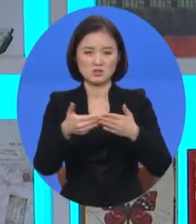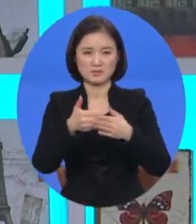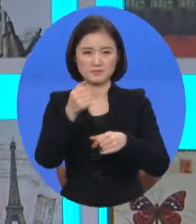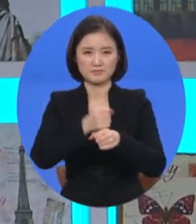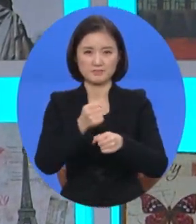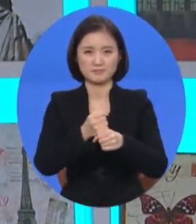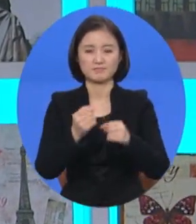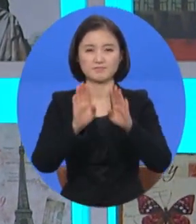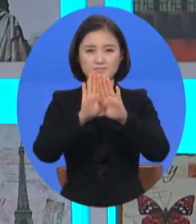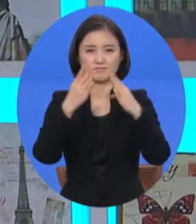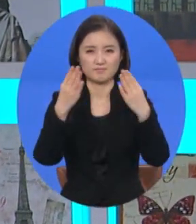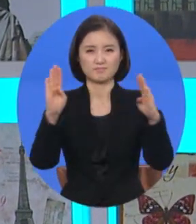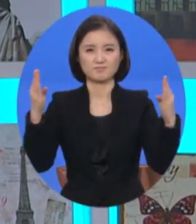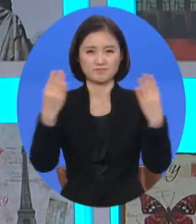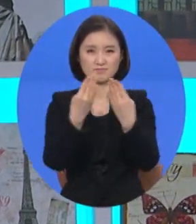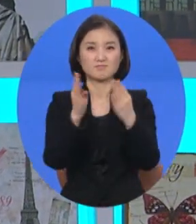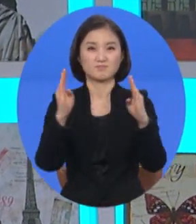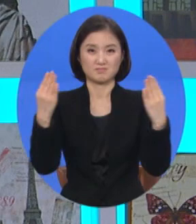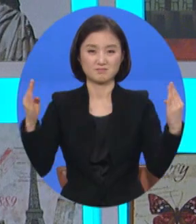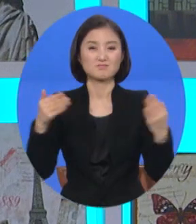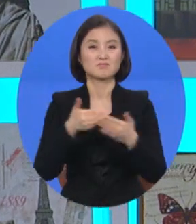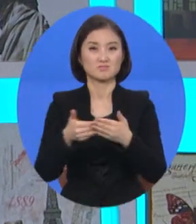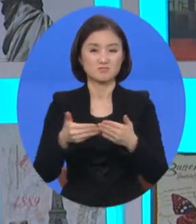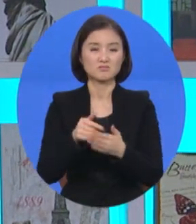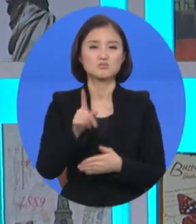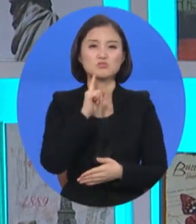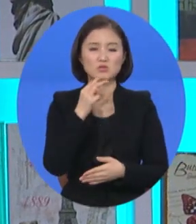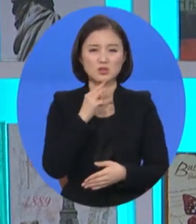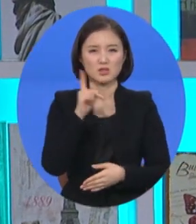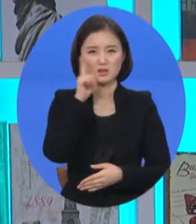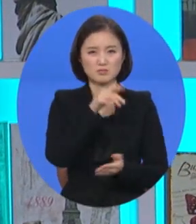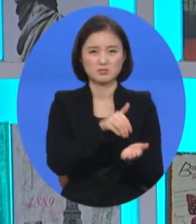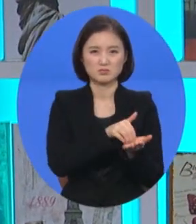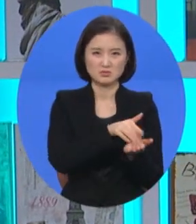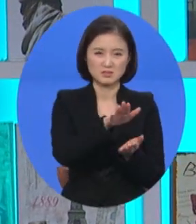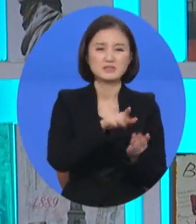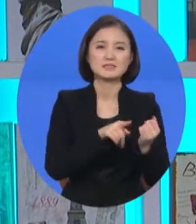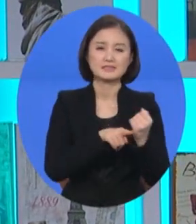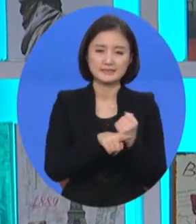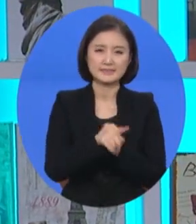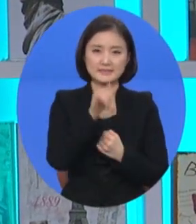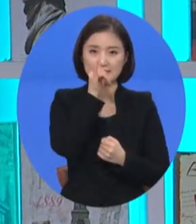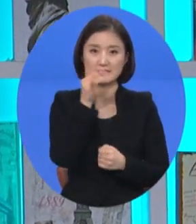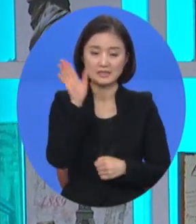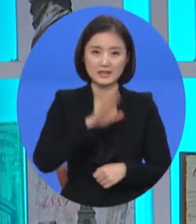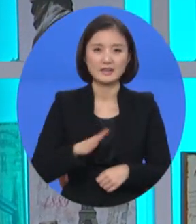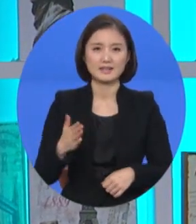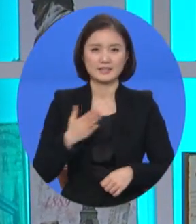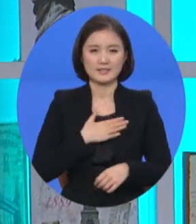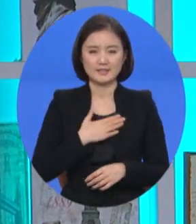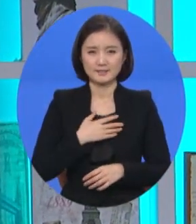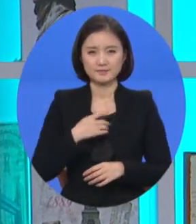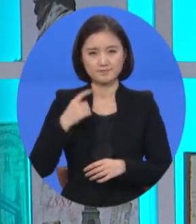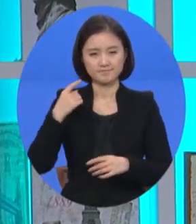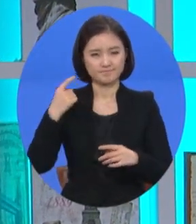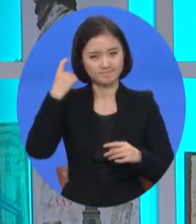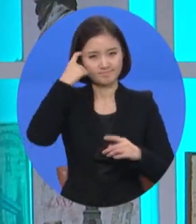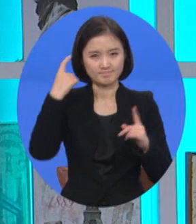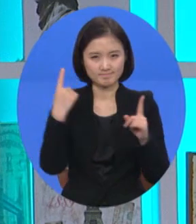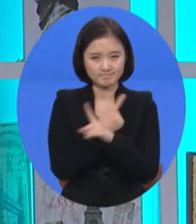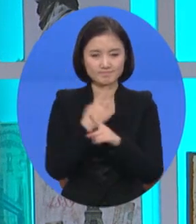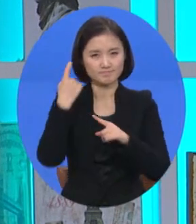분 경우가 많았습니다 물론 104 에 효과도 있고 늘 자기 자신의 개혁 자기를 바꾸는 이 노력을